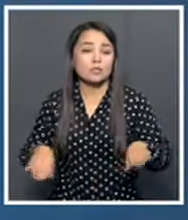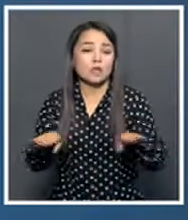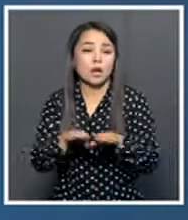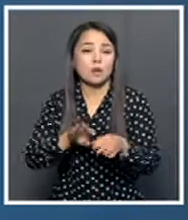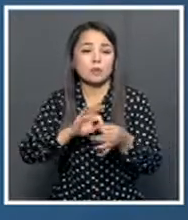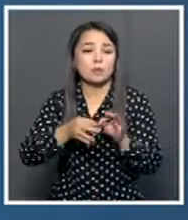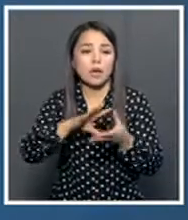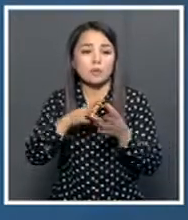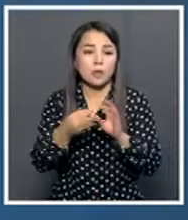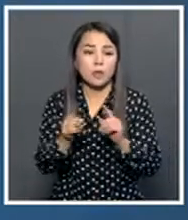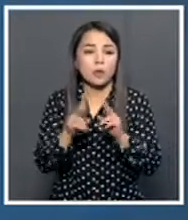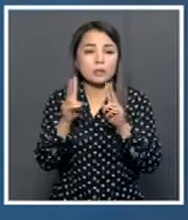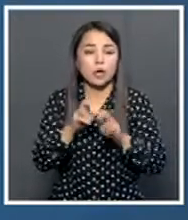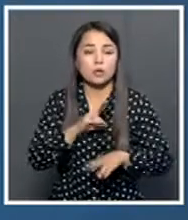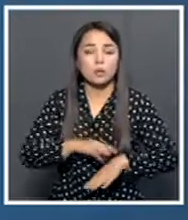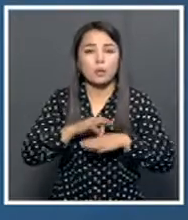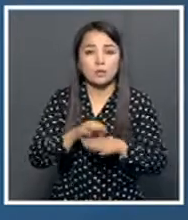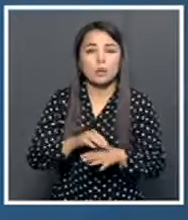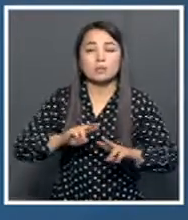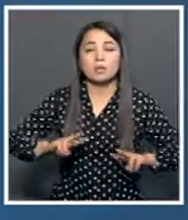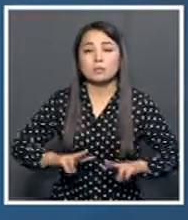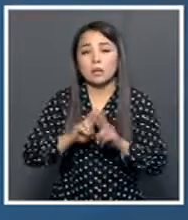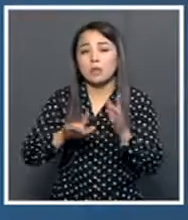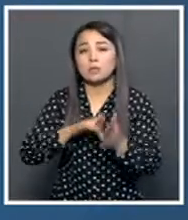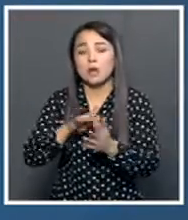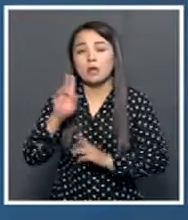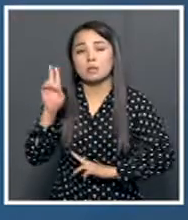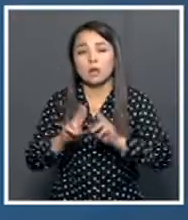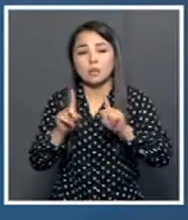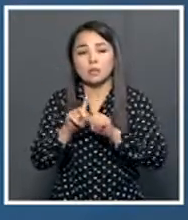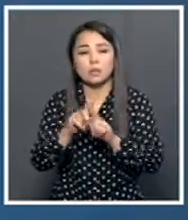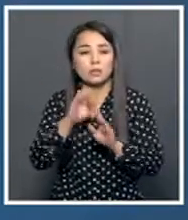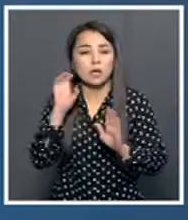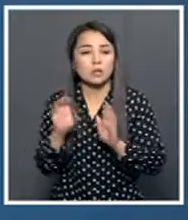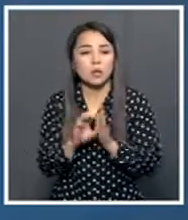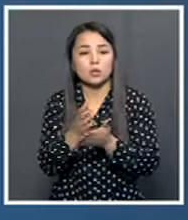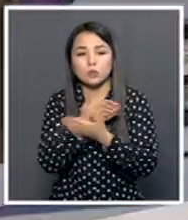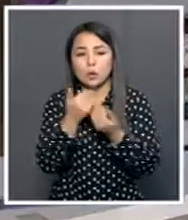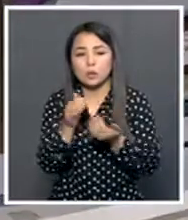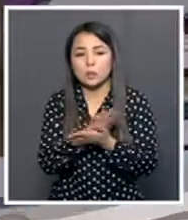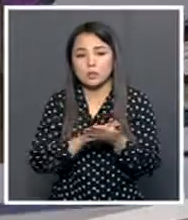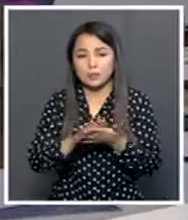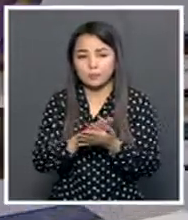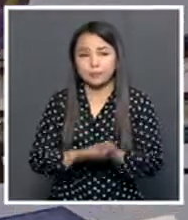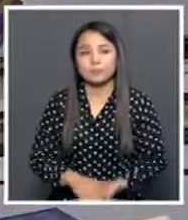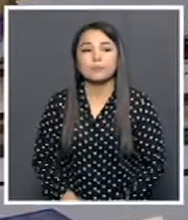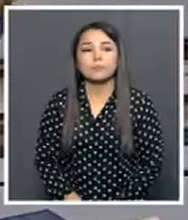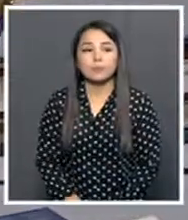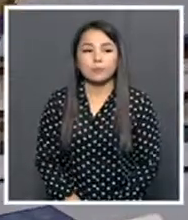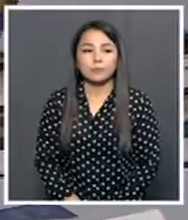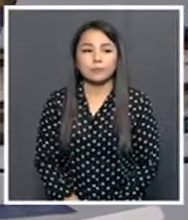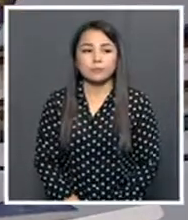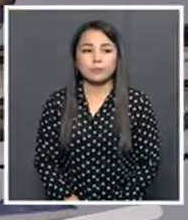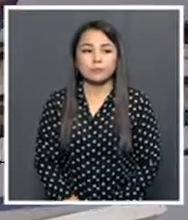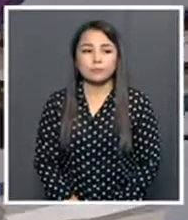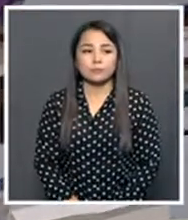жатыр. Нәтиже көрсеткенде елорданың өзінде қарапайым ережелер сақталмайды. Сіз бірінші көрдіңіз ғой, деймін